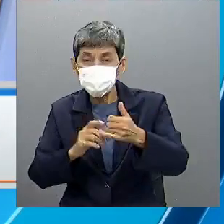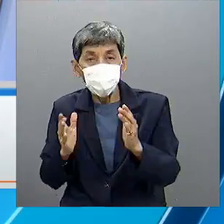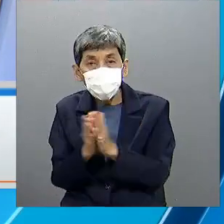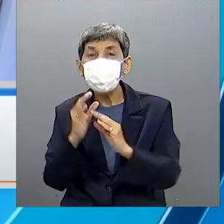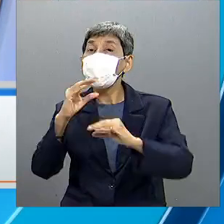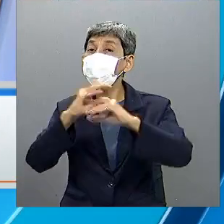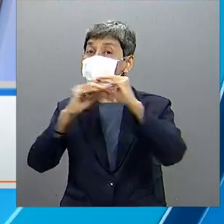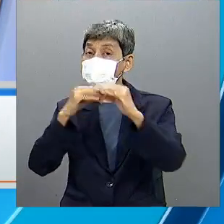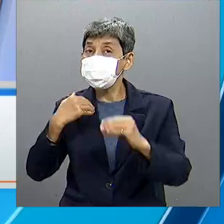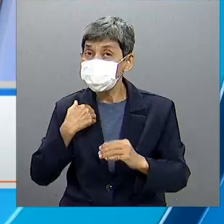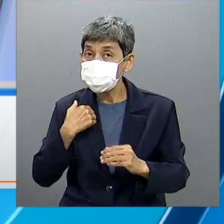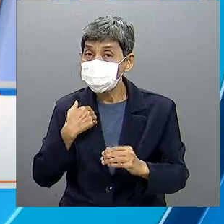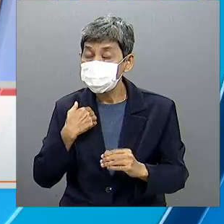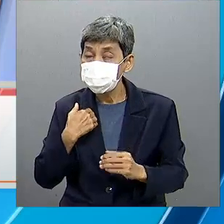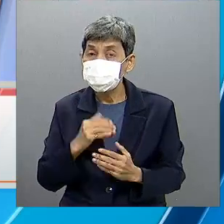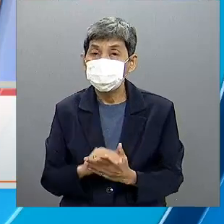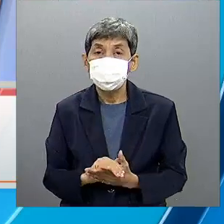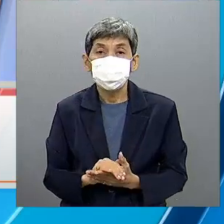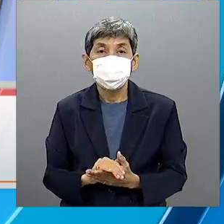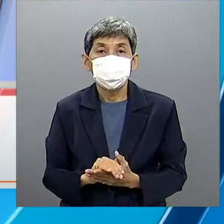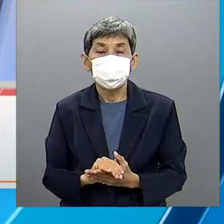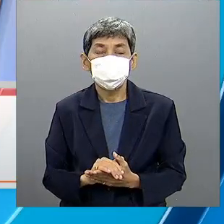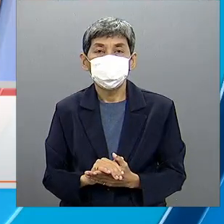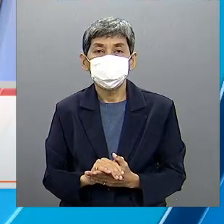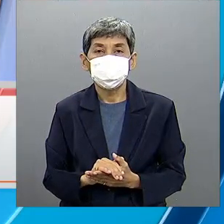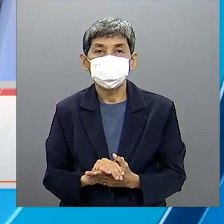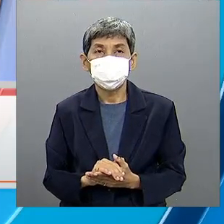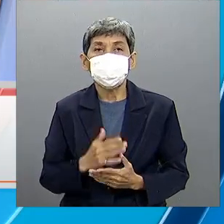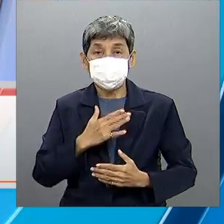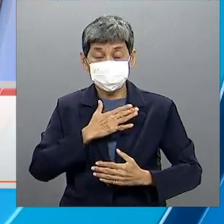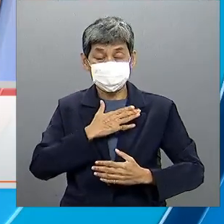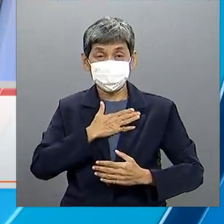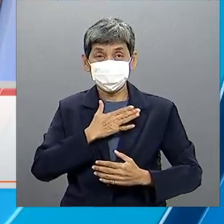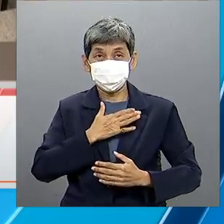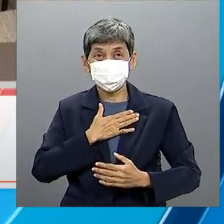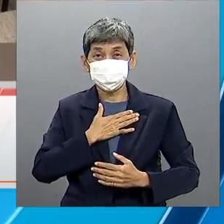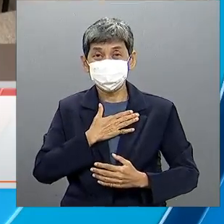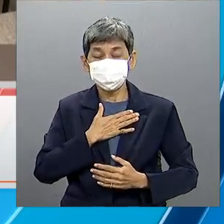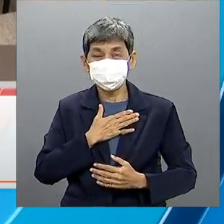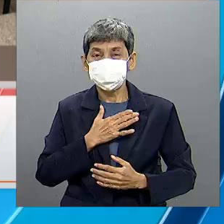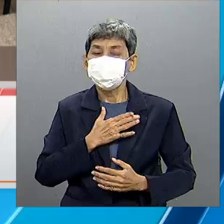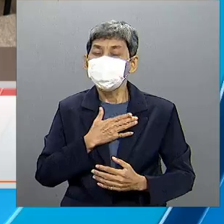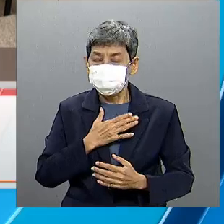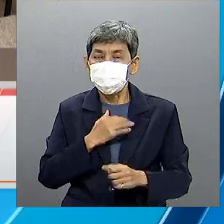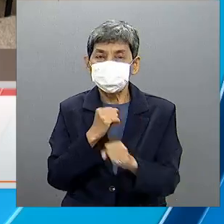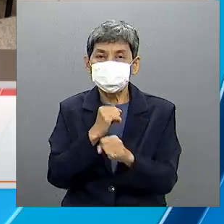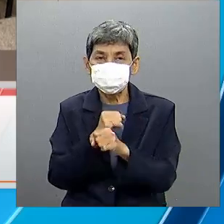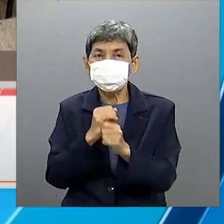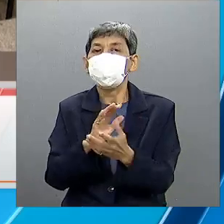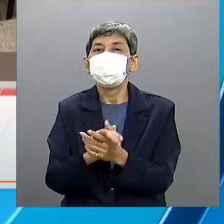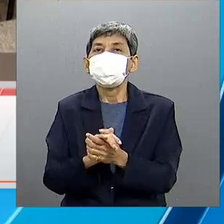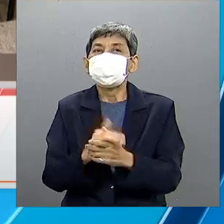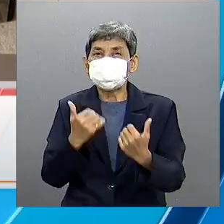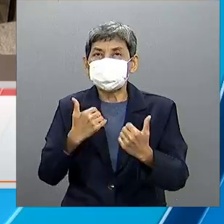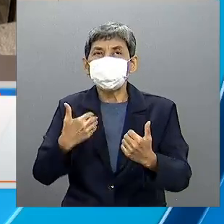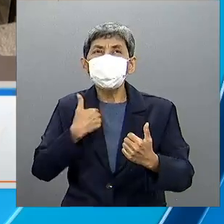งนี้อะคะ ก็จริงๆปูและทีมงานนะคะประกาศผ่าน Facebook ของ CareerPath แล้วทีนี้ก็